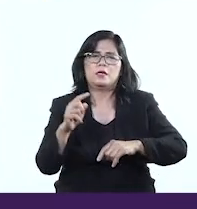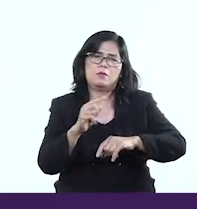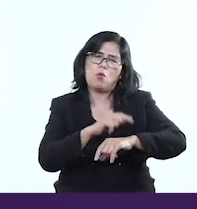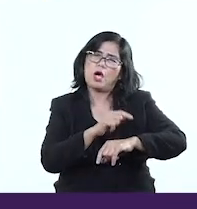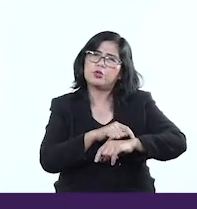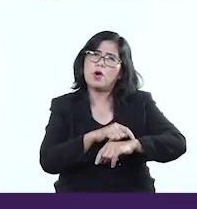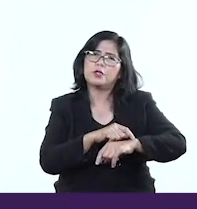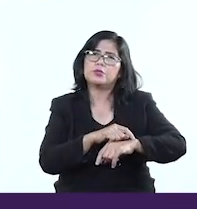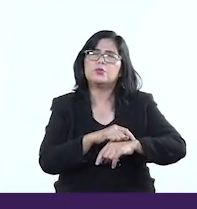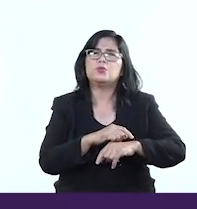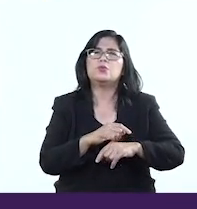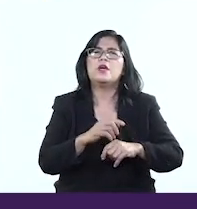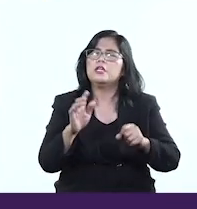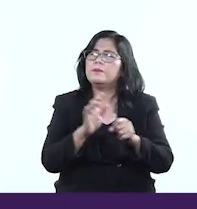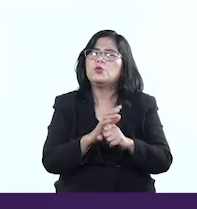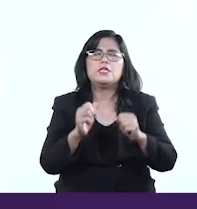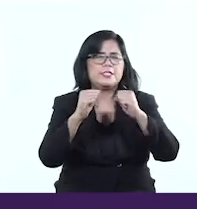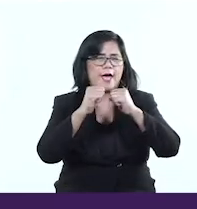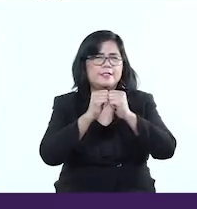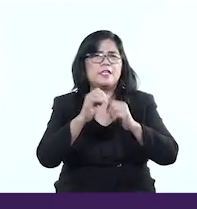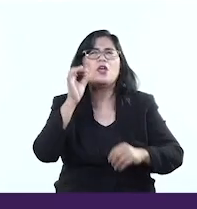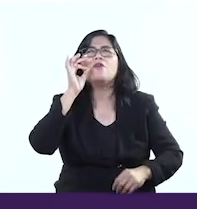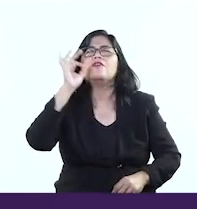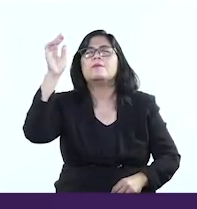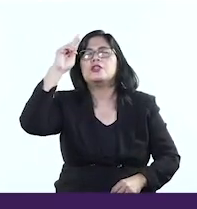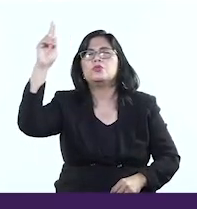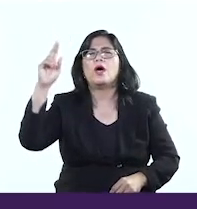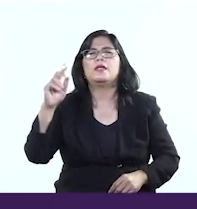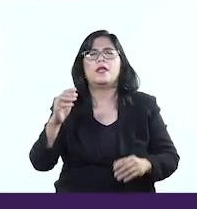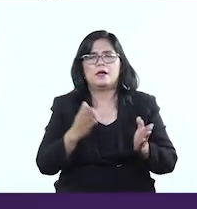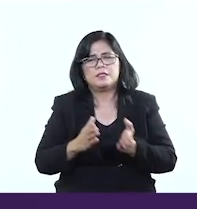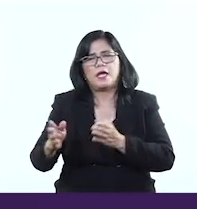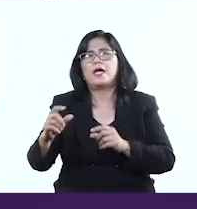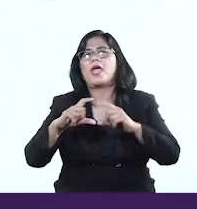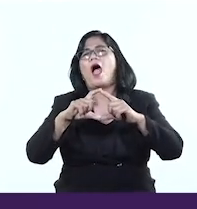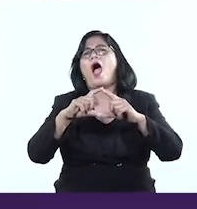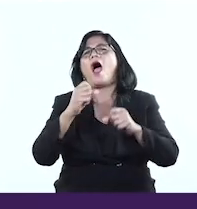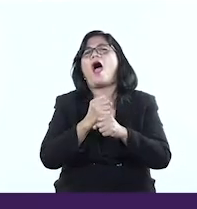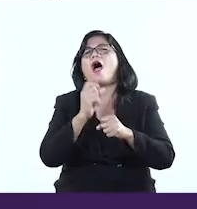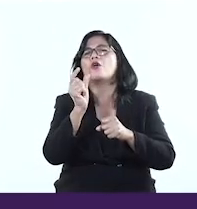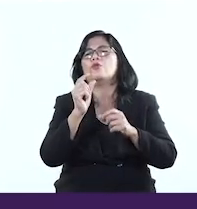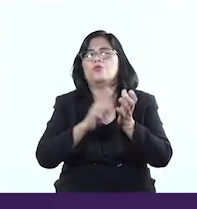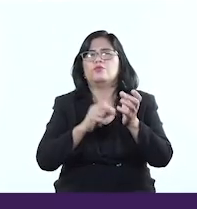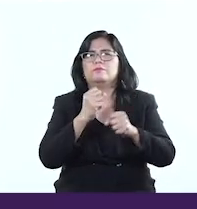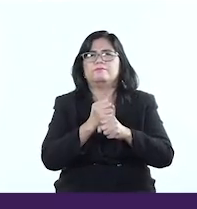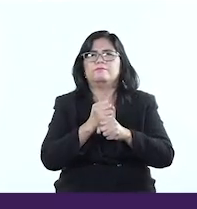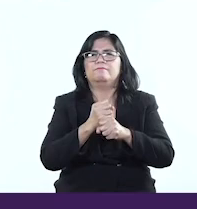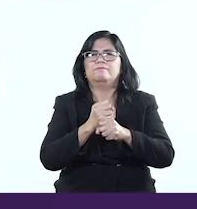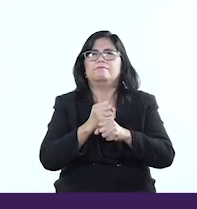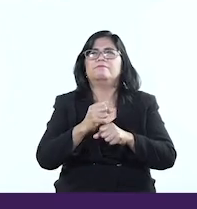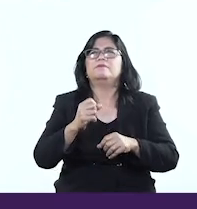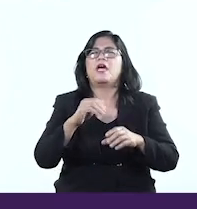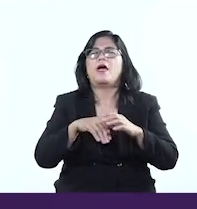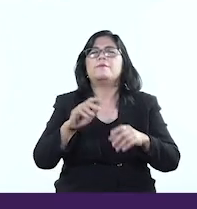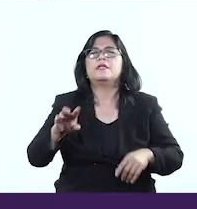dipenuhi dengan janjinya FirmanNya serta rencananya Agung bagi kita Hai jangan isi pikiranmu dengan sampah